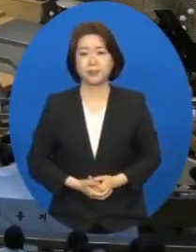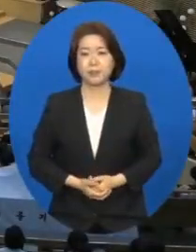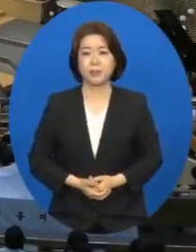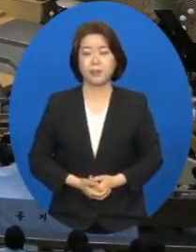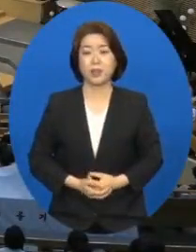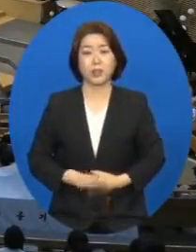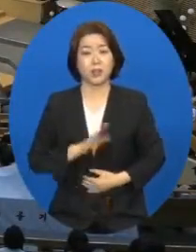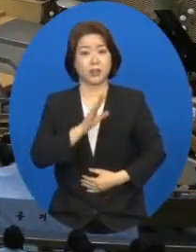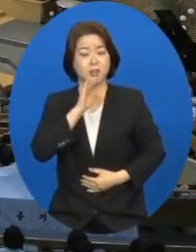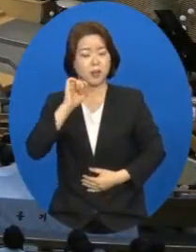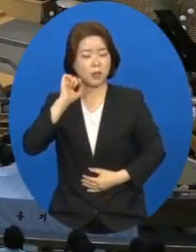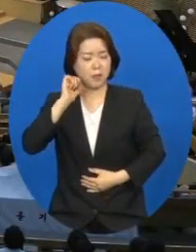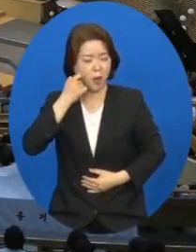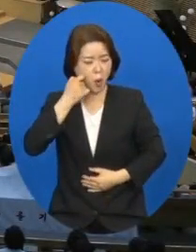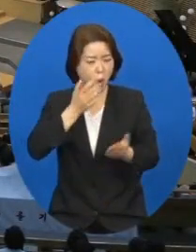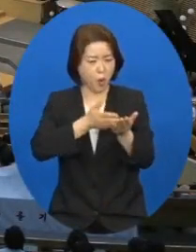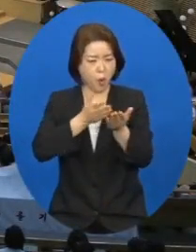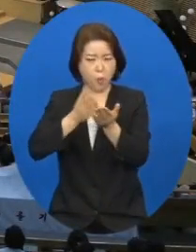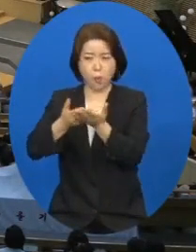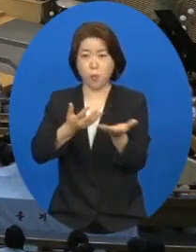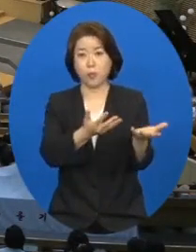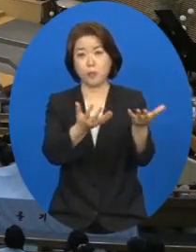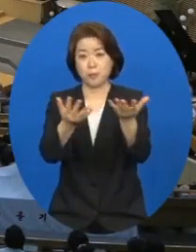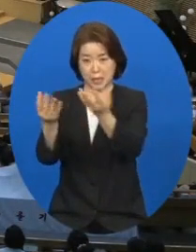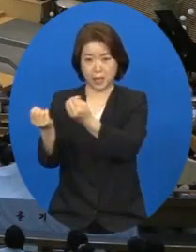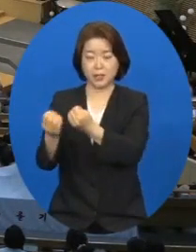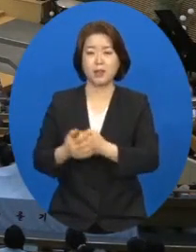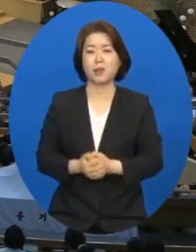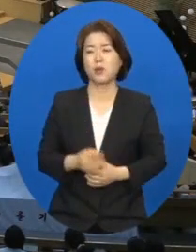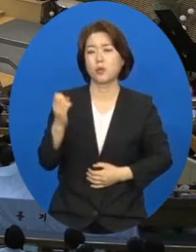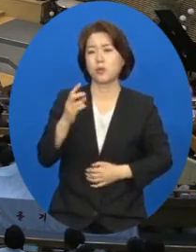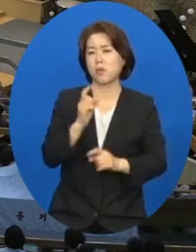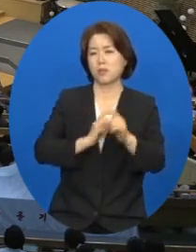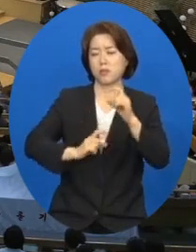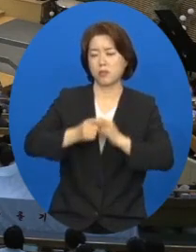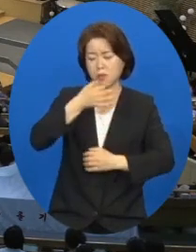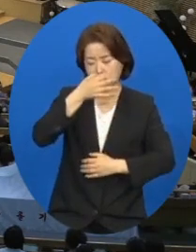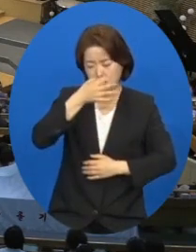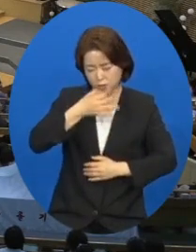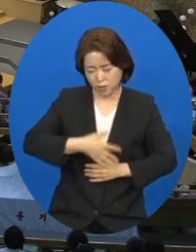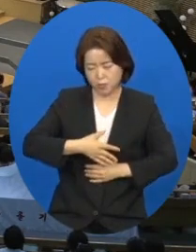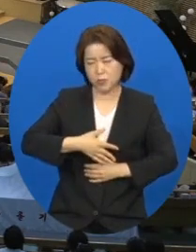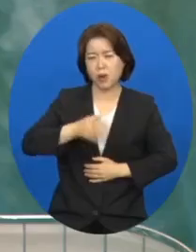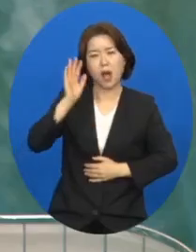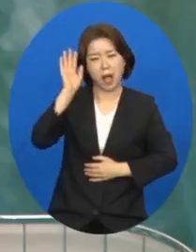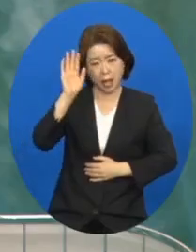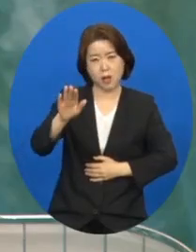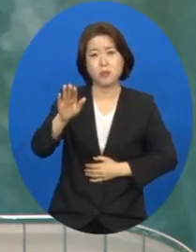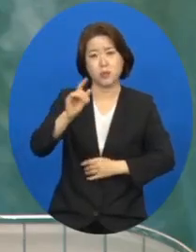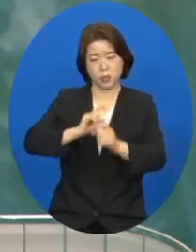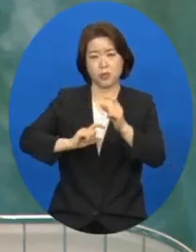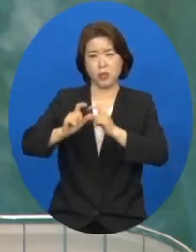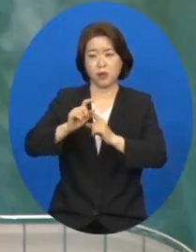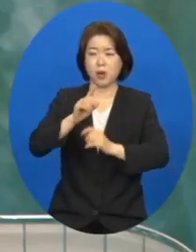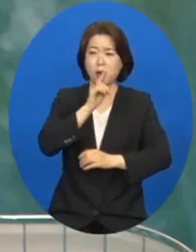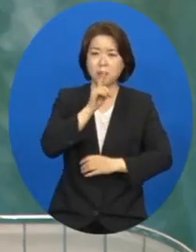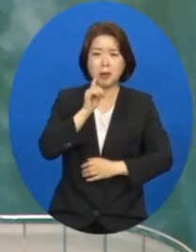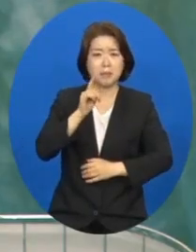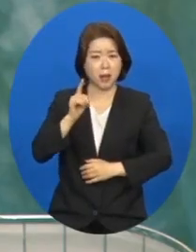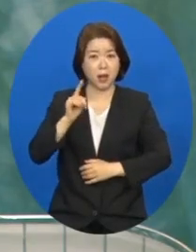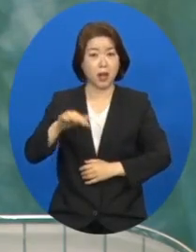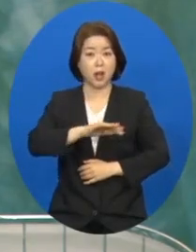참 어려운 소식들이 많이 들리고 또 점점 더 힘들어질 거라는 그런 말들이